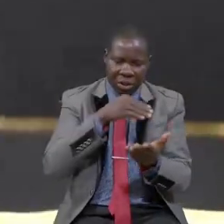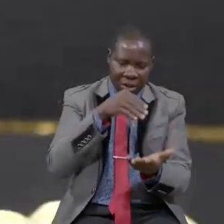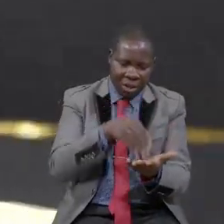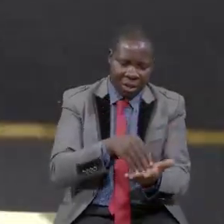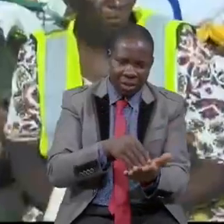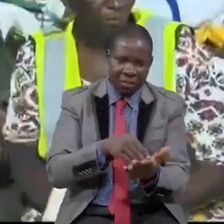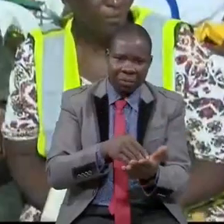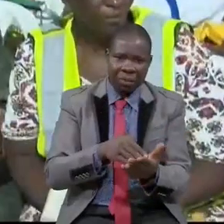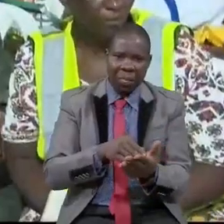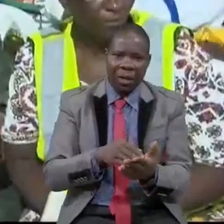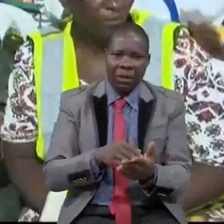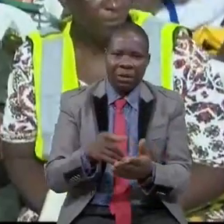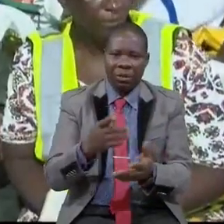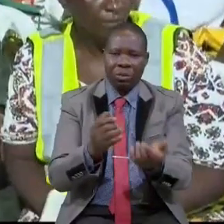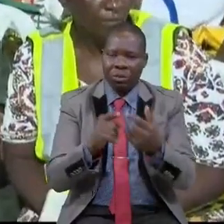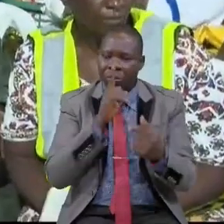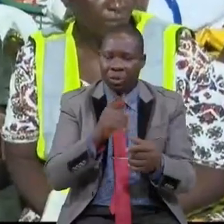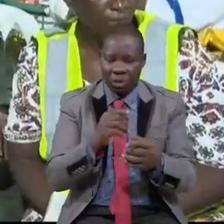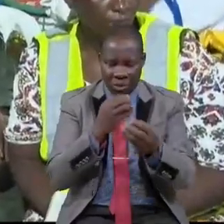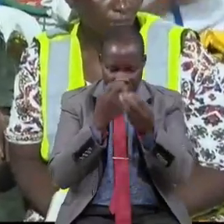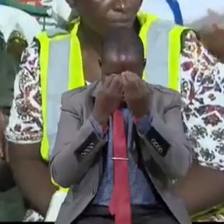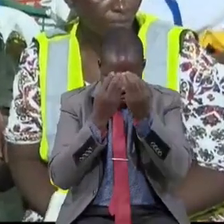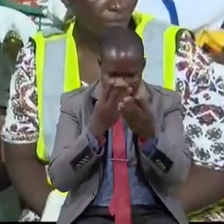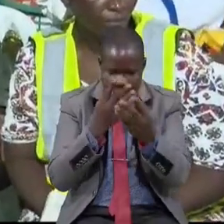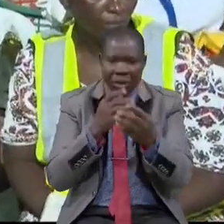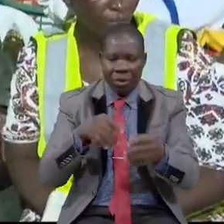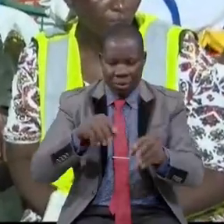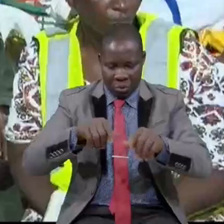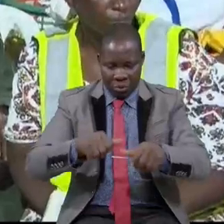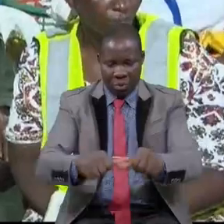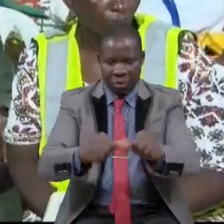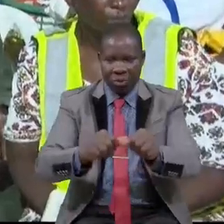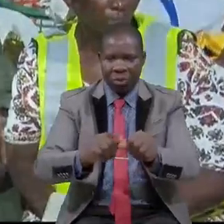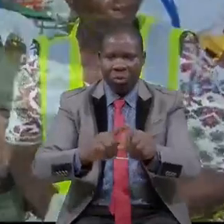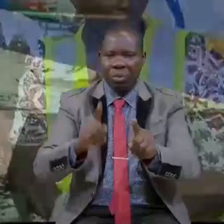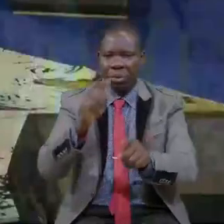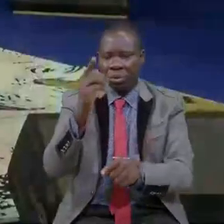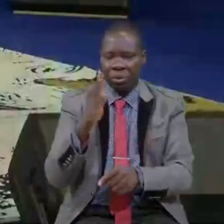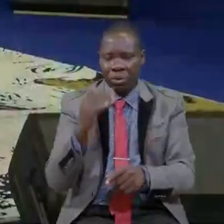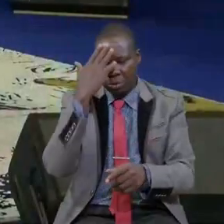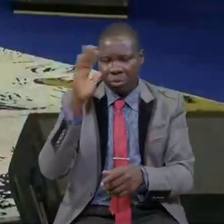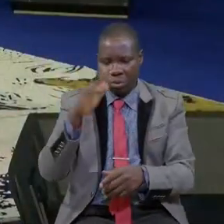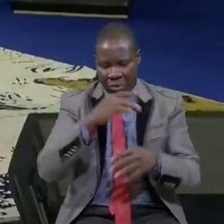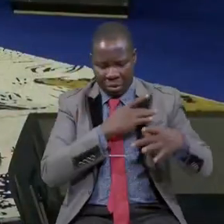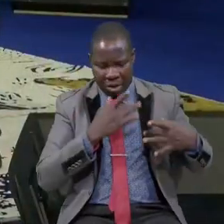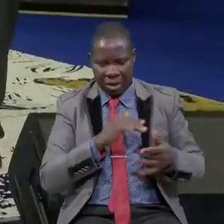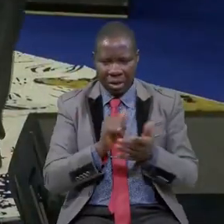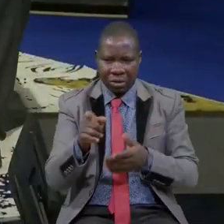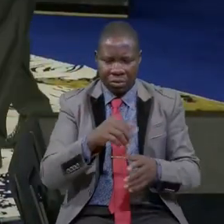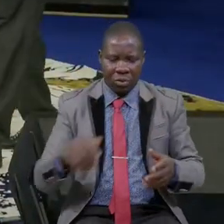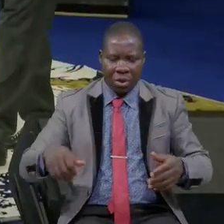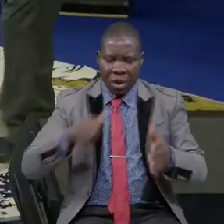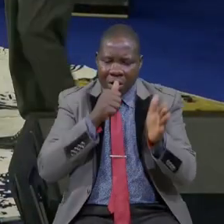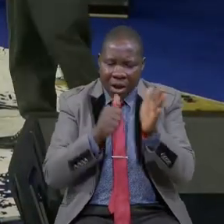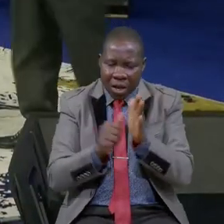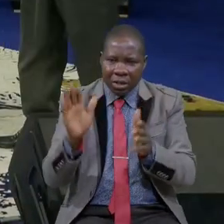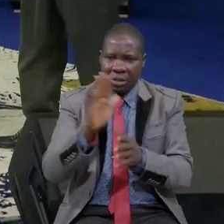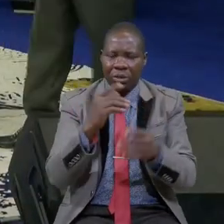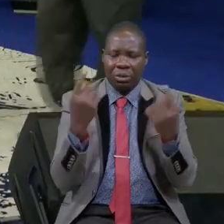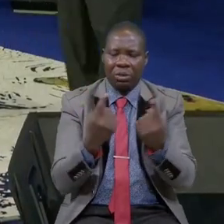veux l'obéissance, vas-y. Mais Dieu connaît ton cœur. Tu caches tes péchés. Celui qui cache